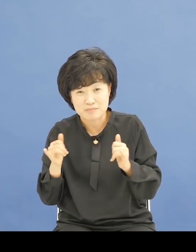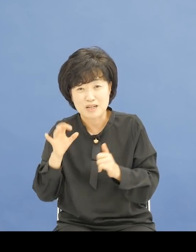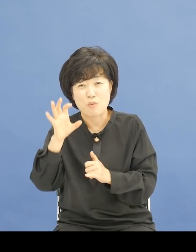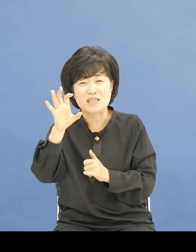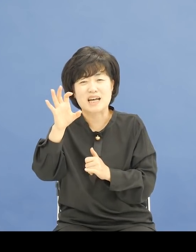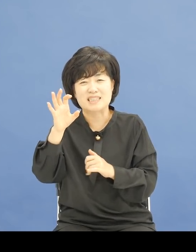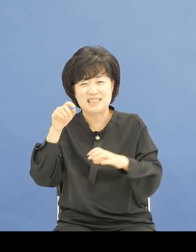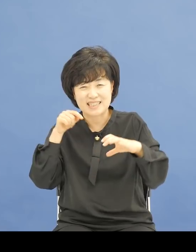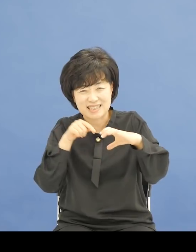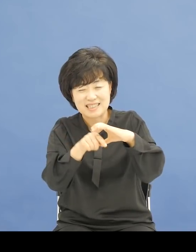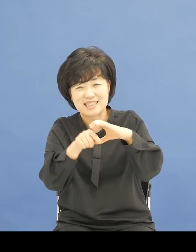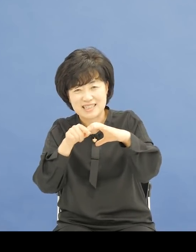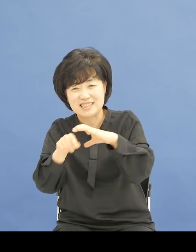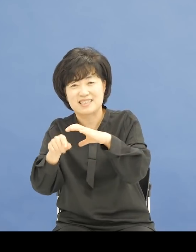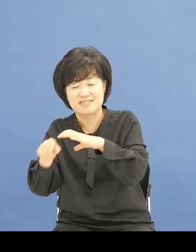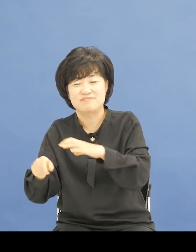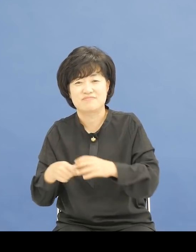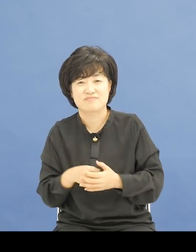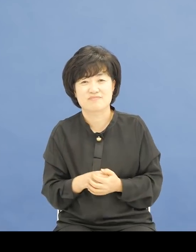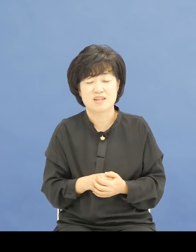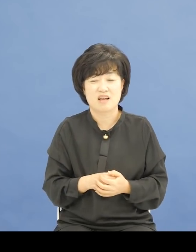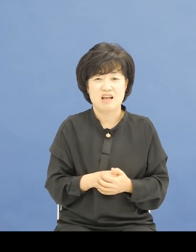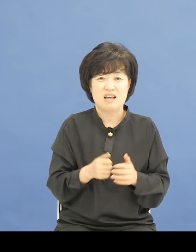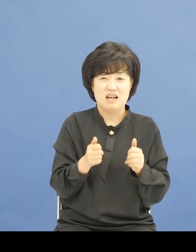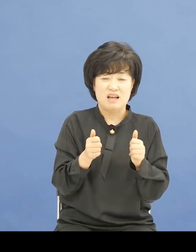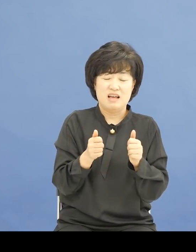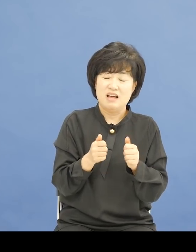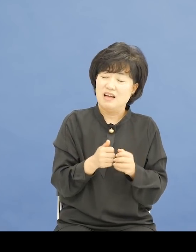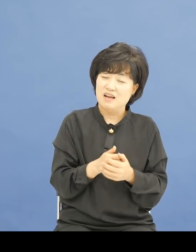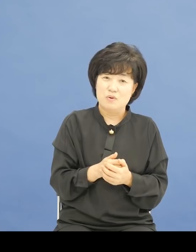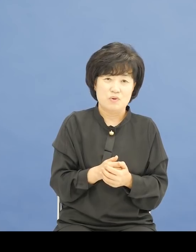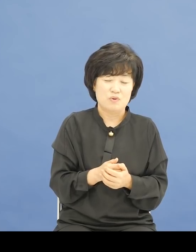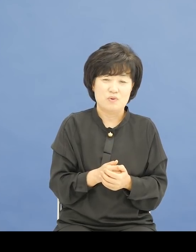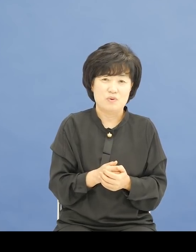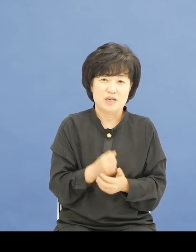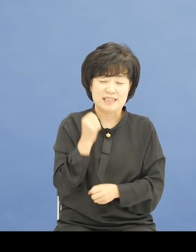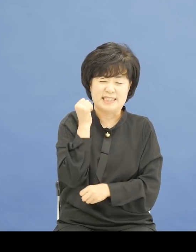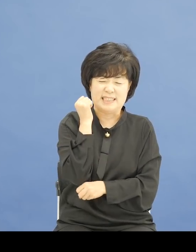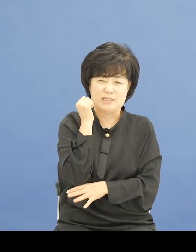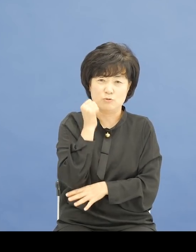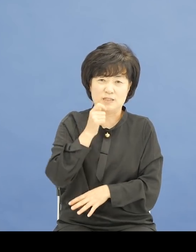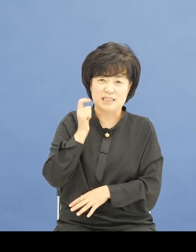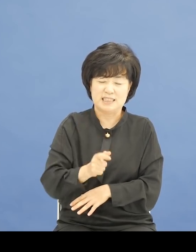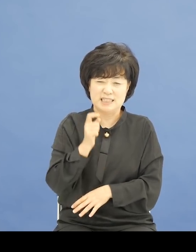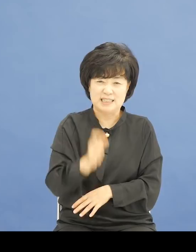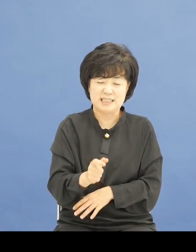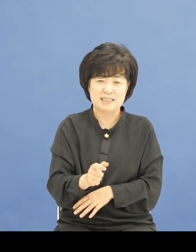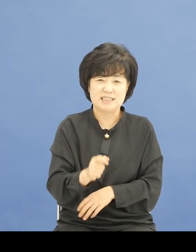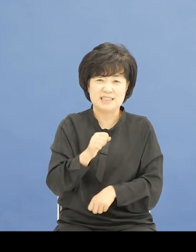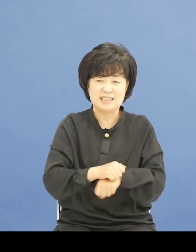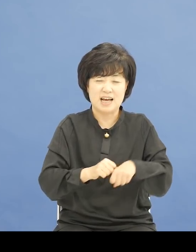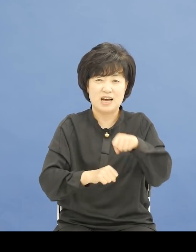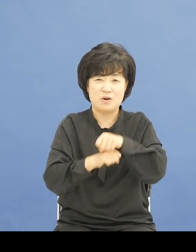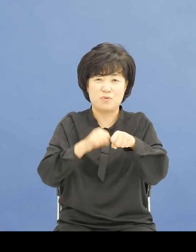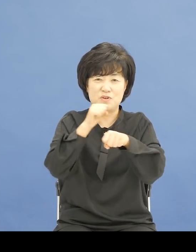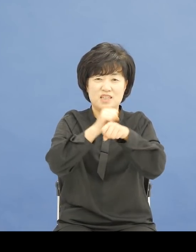그런 곳에 모이는 이유가 그래서 그런가 맞습니다. 봐요. 남자로서 참 그러니까 기초를 튼튼히 쌓아 올린 성 같다라는 전 생각이 좀